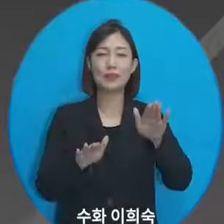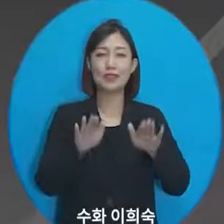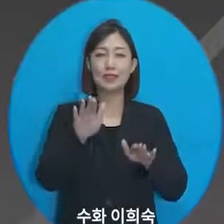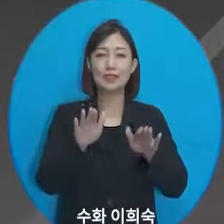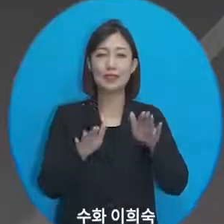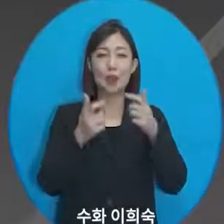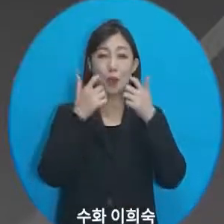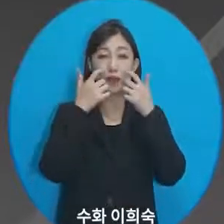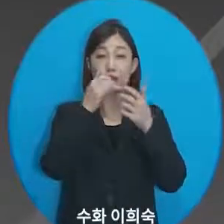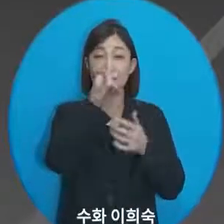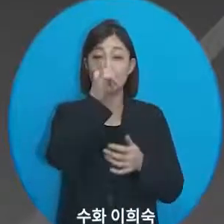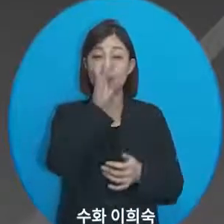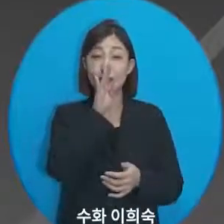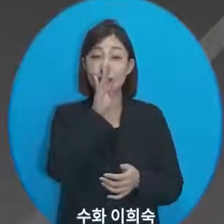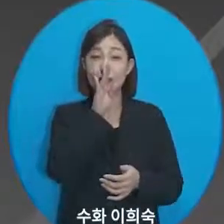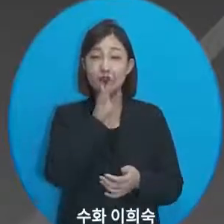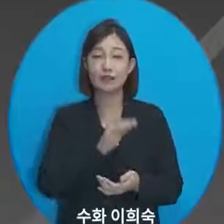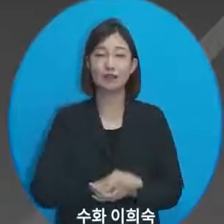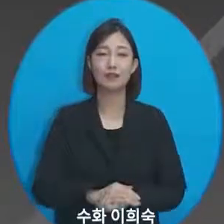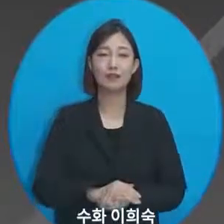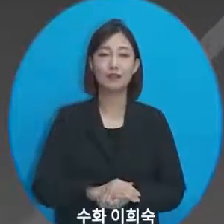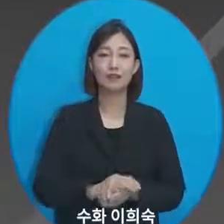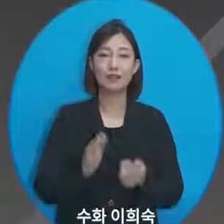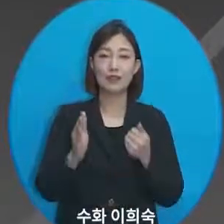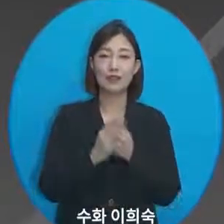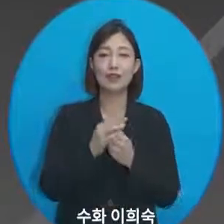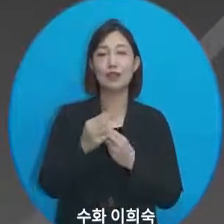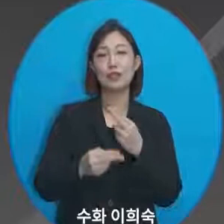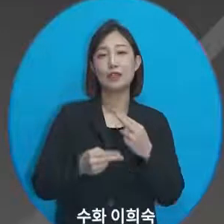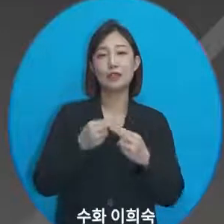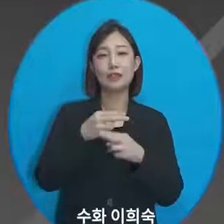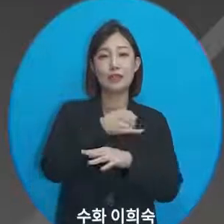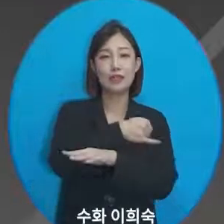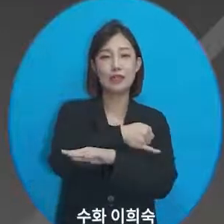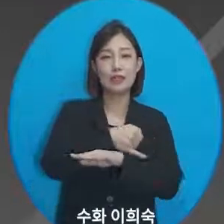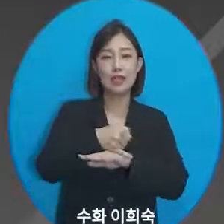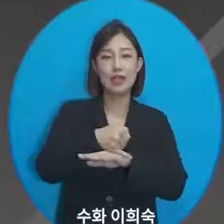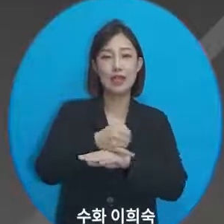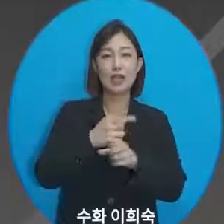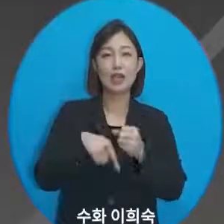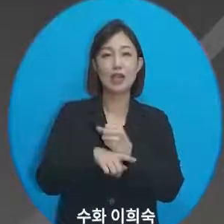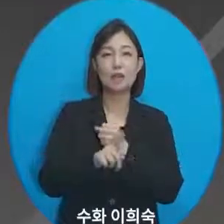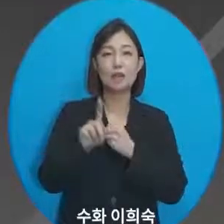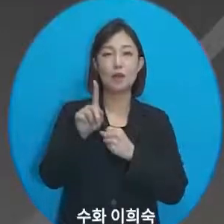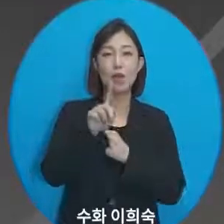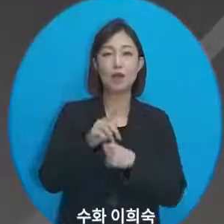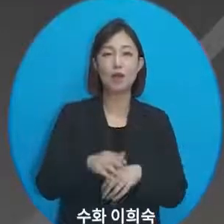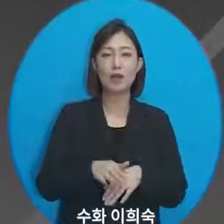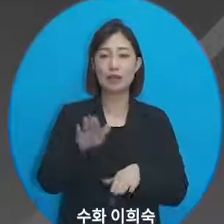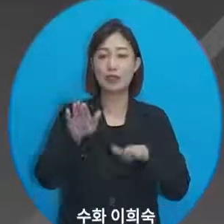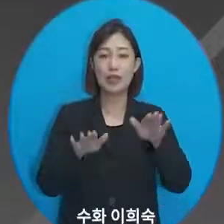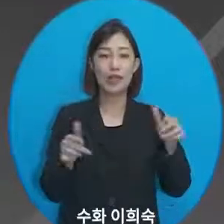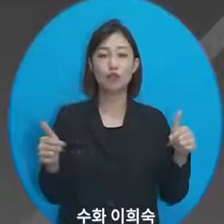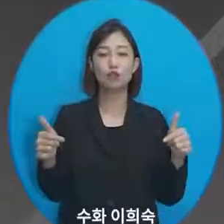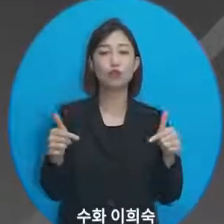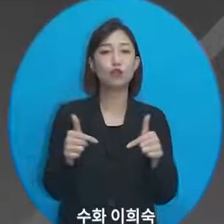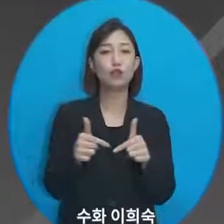틈을 만들어내고 있는데, 유니버셜 디자인은 바로 이러한 틈을 없애는 것이라고 이야기할 수가